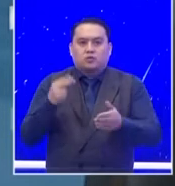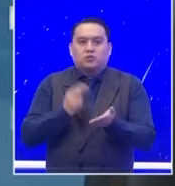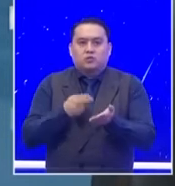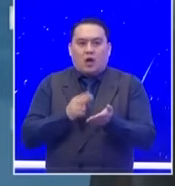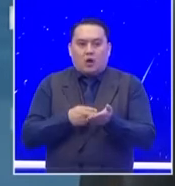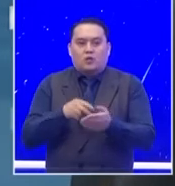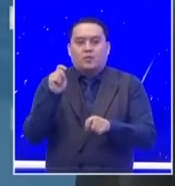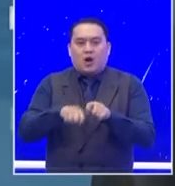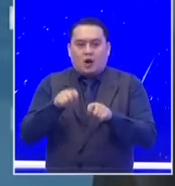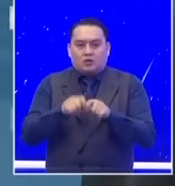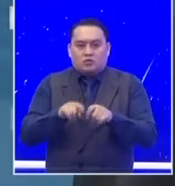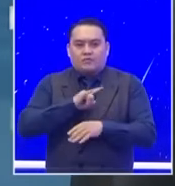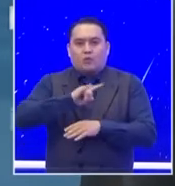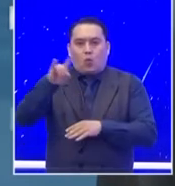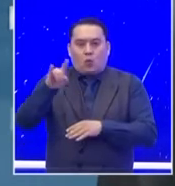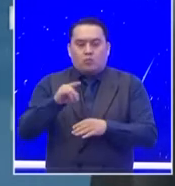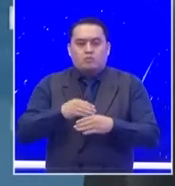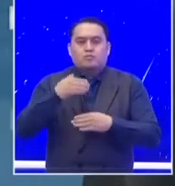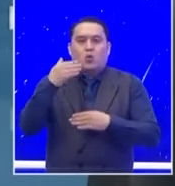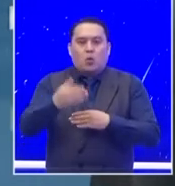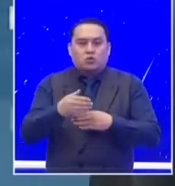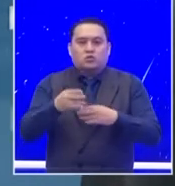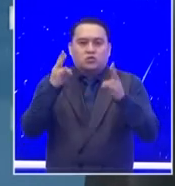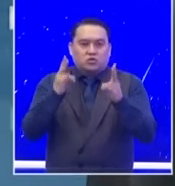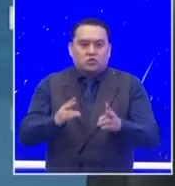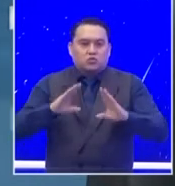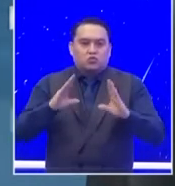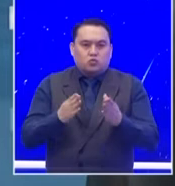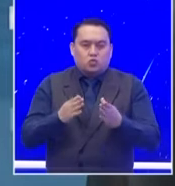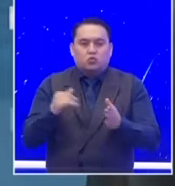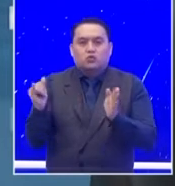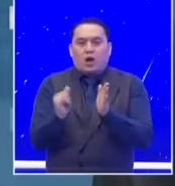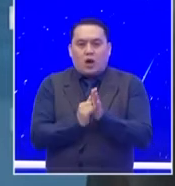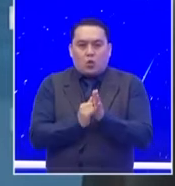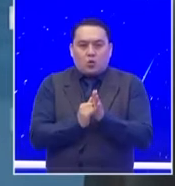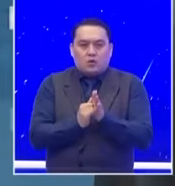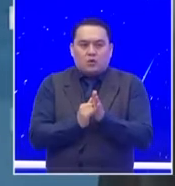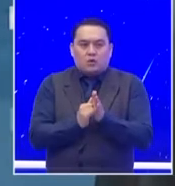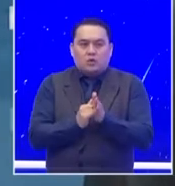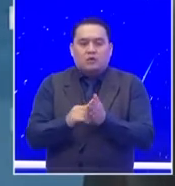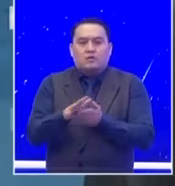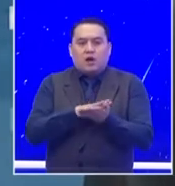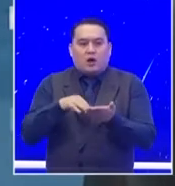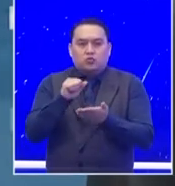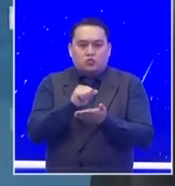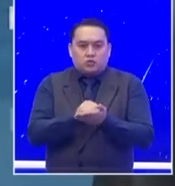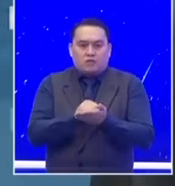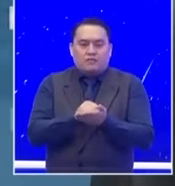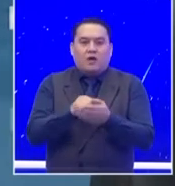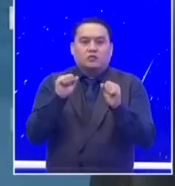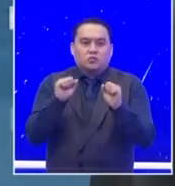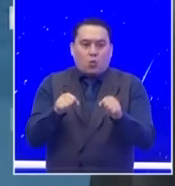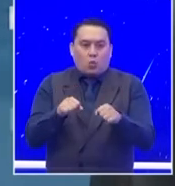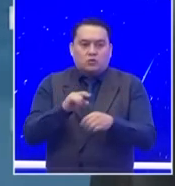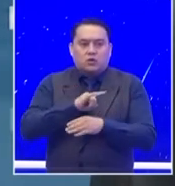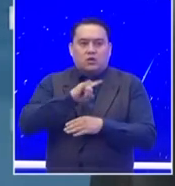что осмотром воздушного судна после авиационного происшествия установлено, что физических разрушений воздушного судна,